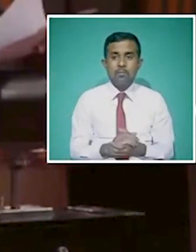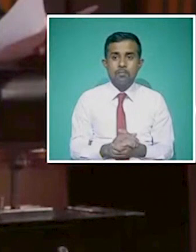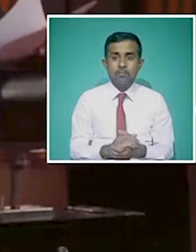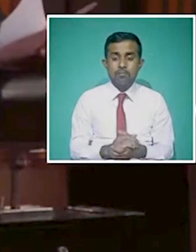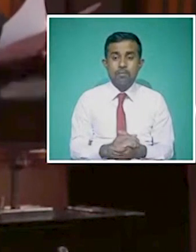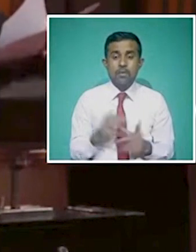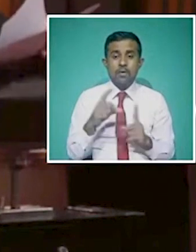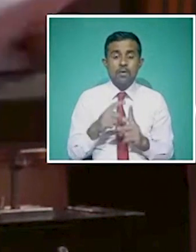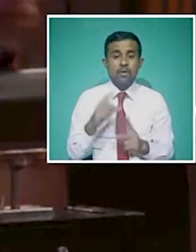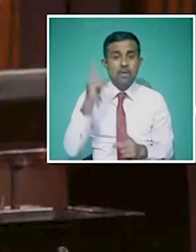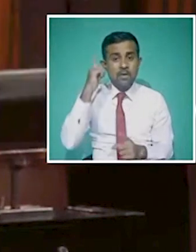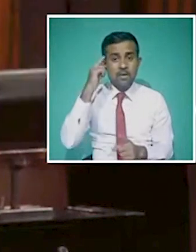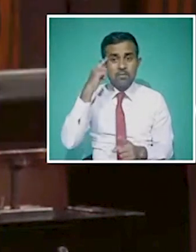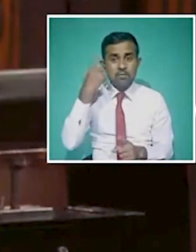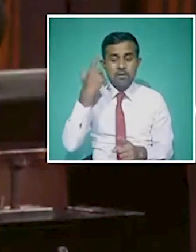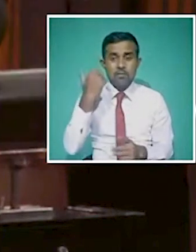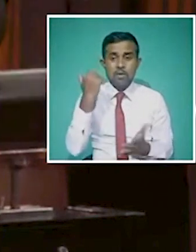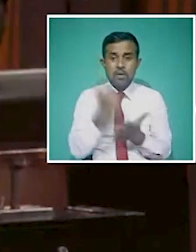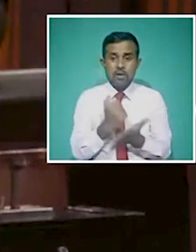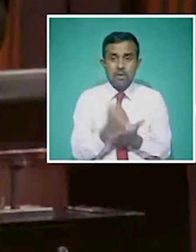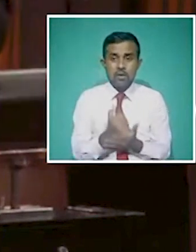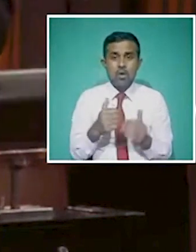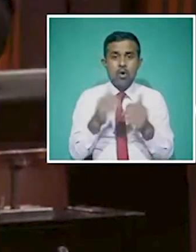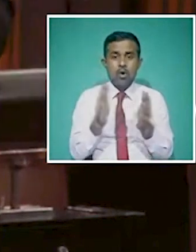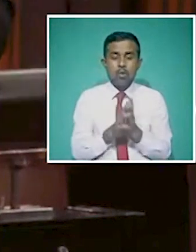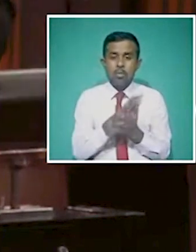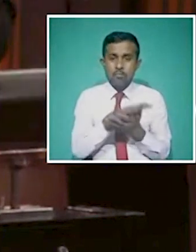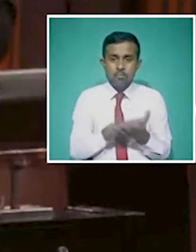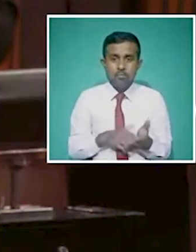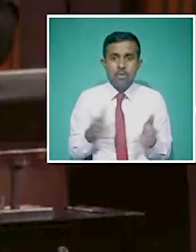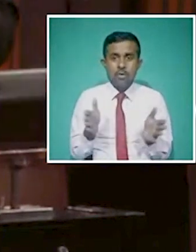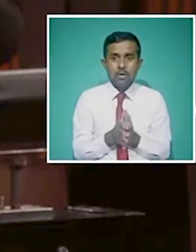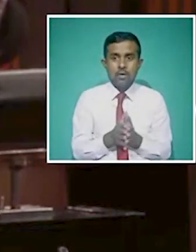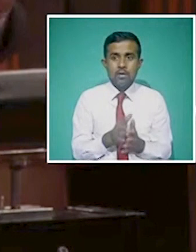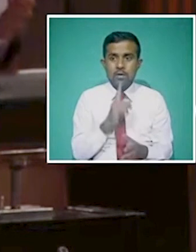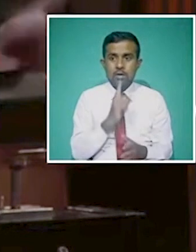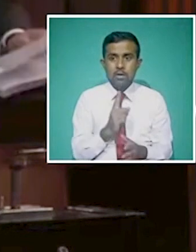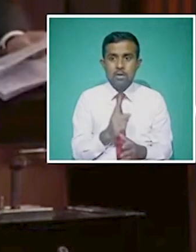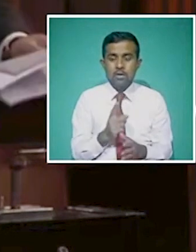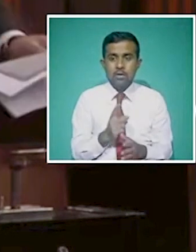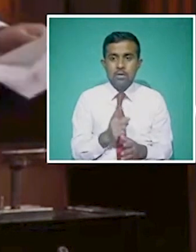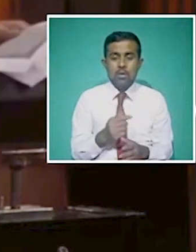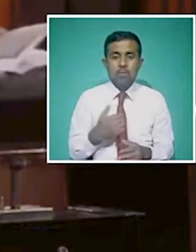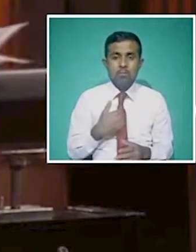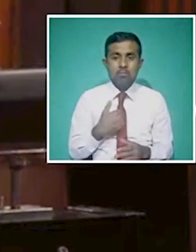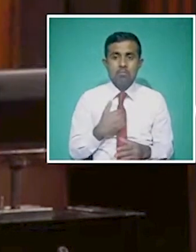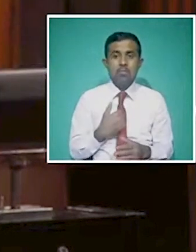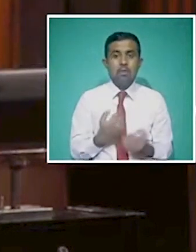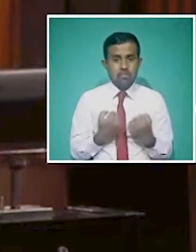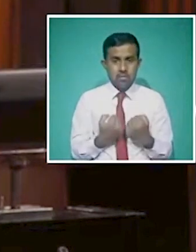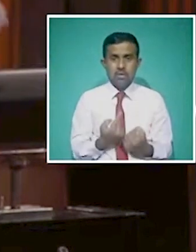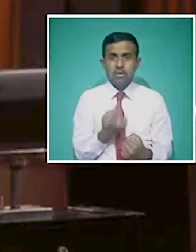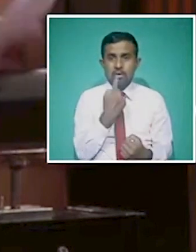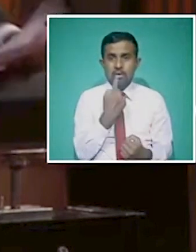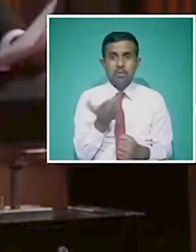ඒ අධ්‍යක්ෂකවරියගේ දැනුමත් නැතුව මම මේ ලිපි මම මේ ඔක්කොම ලිය කියවිලි එක කියන්නේ මගේ මේ මෙමෝ තියෙනවා ඕනනම් කවුරු හරි මාව චැලෙන්ජ් කරනවා නම් එන්න